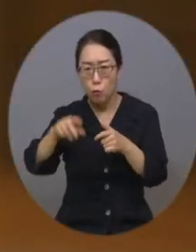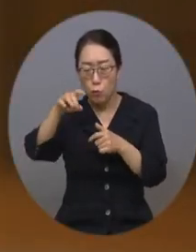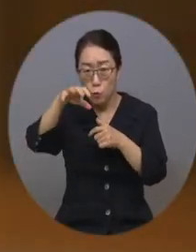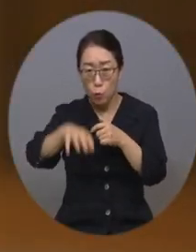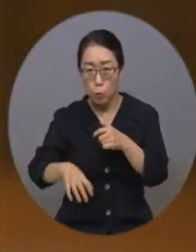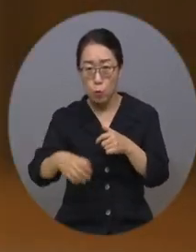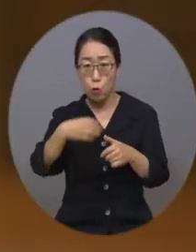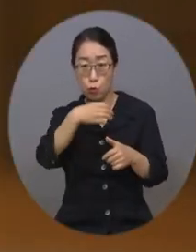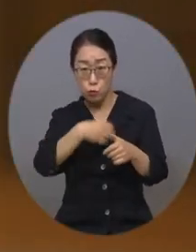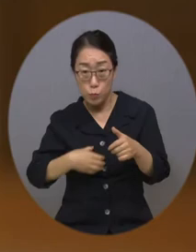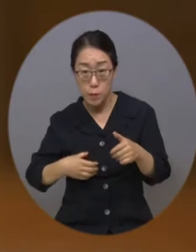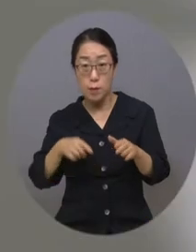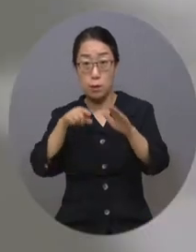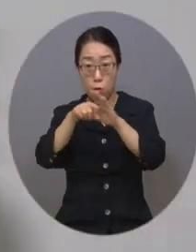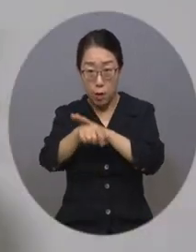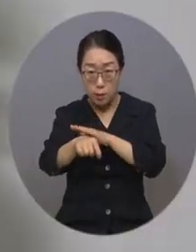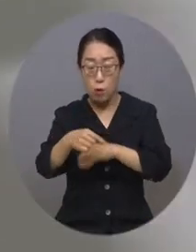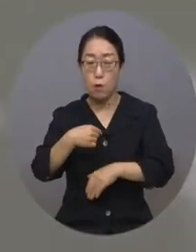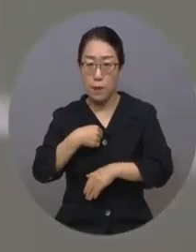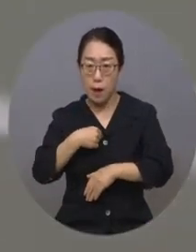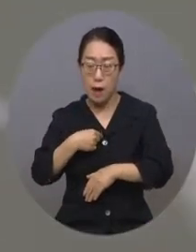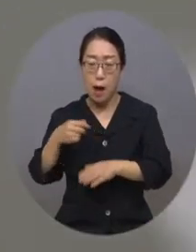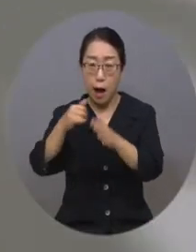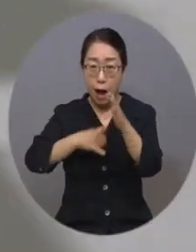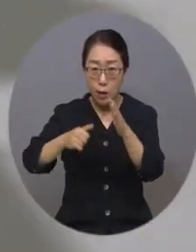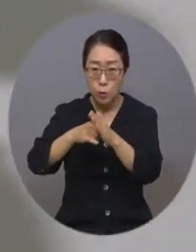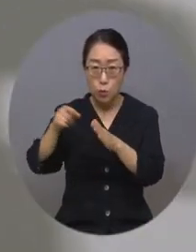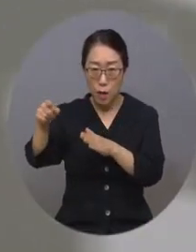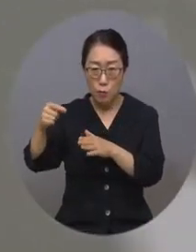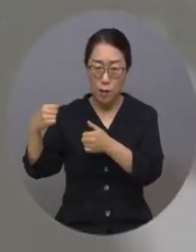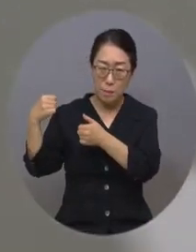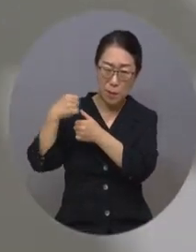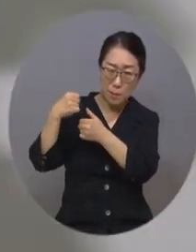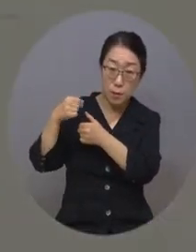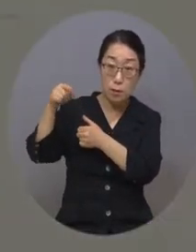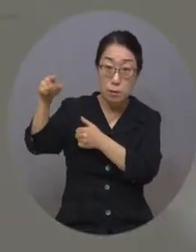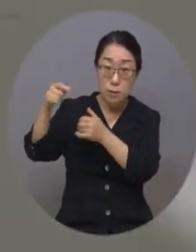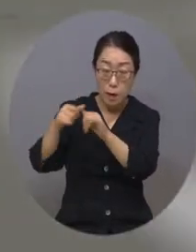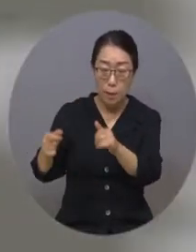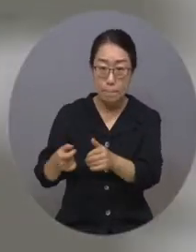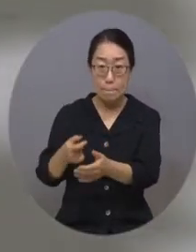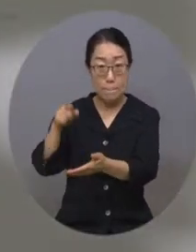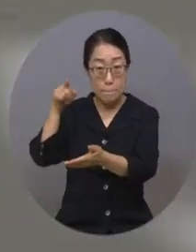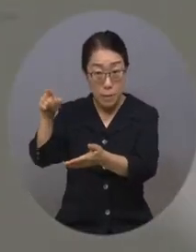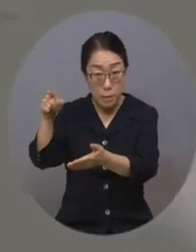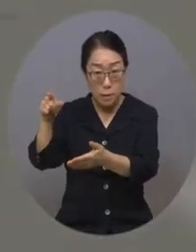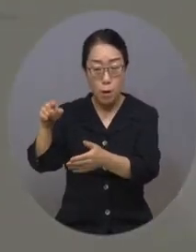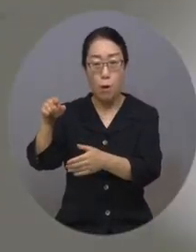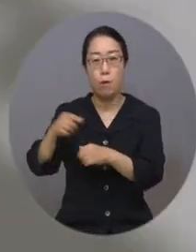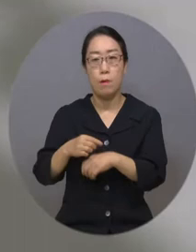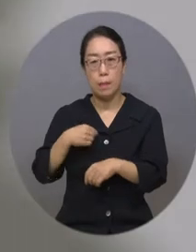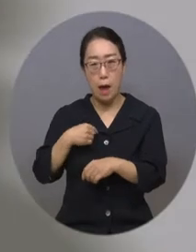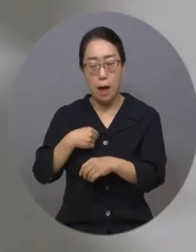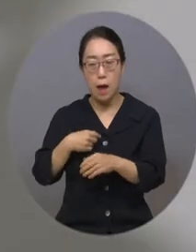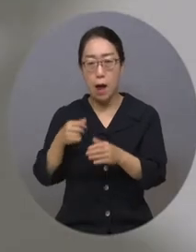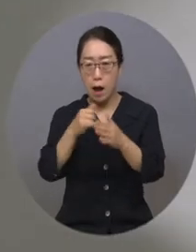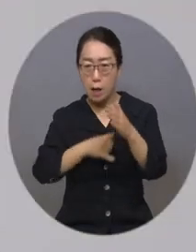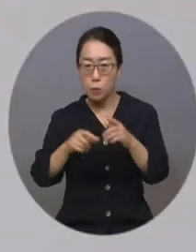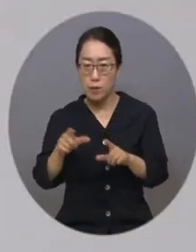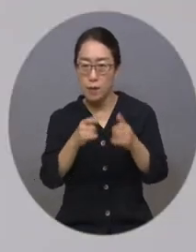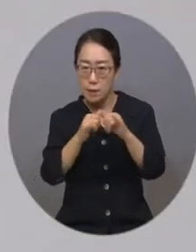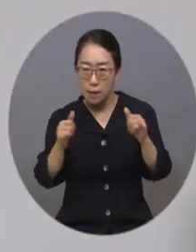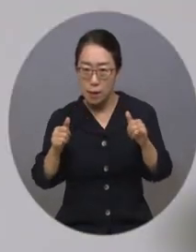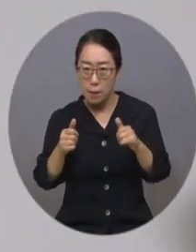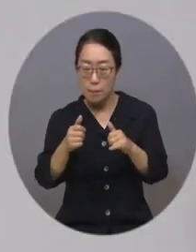주민센터를 찾아가 가족 중 가정폭력 행위자 등 대상자를 지정해 본인과 세대원의 주민등록표 열람